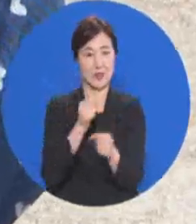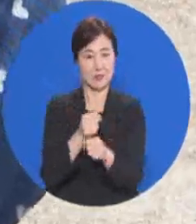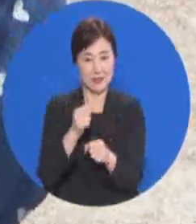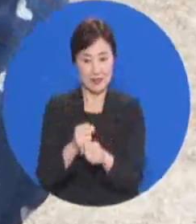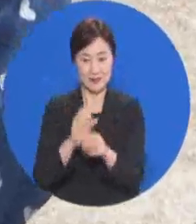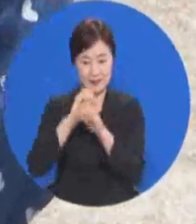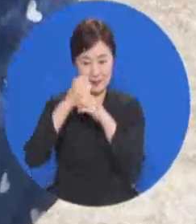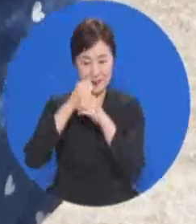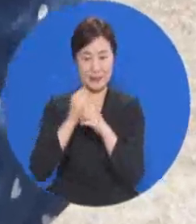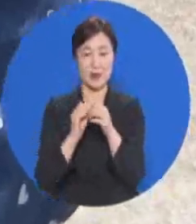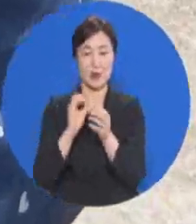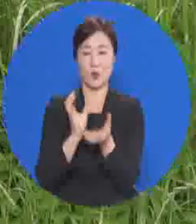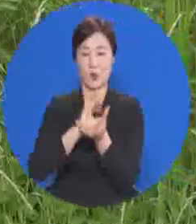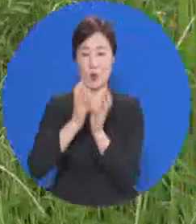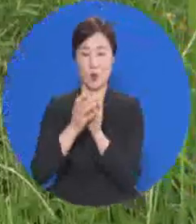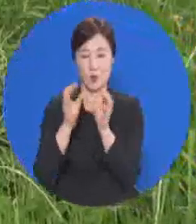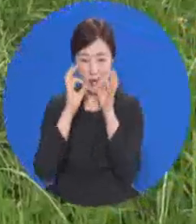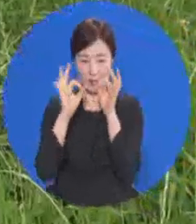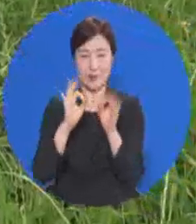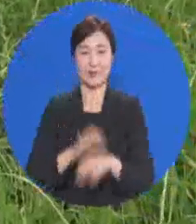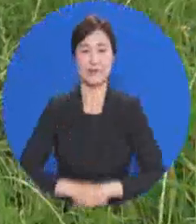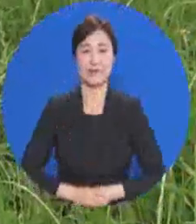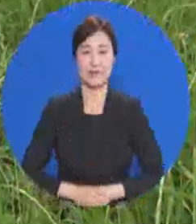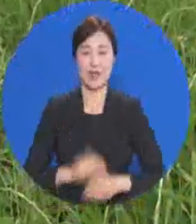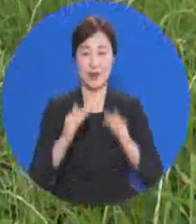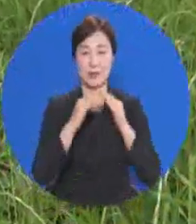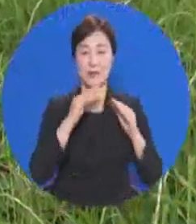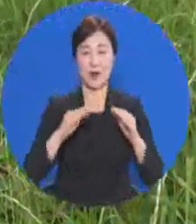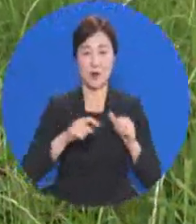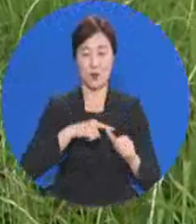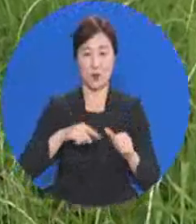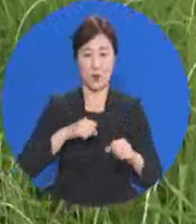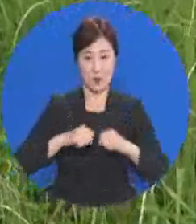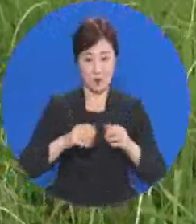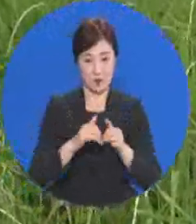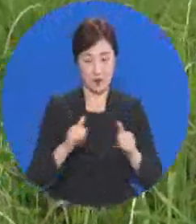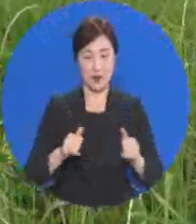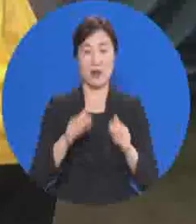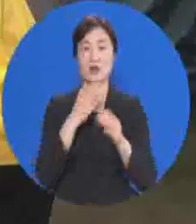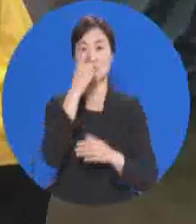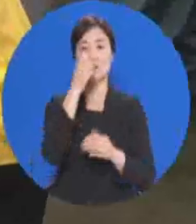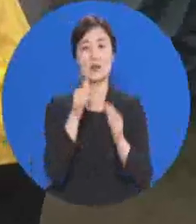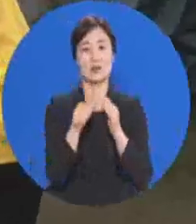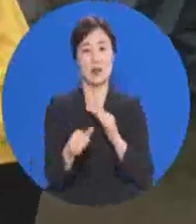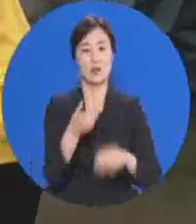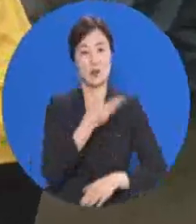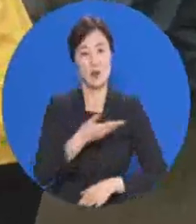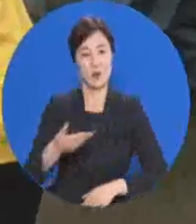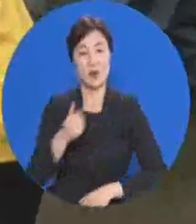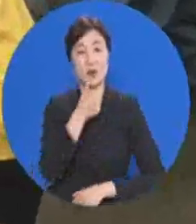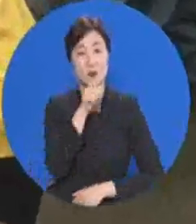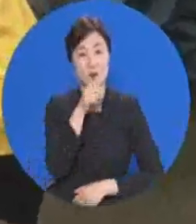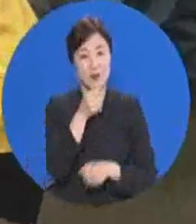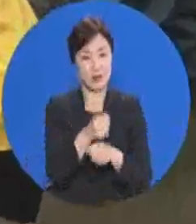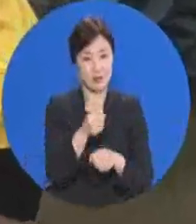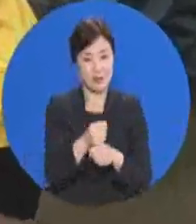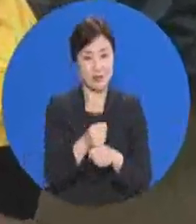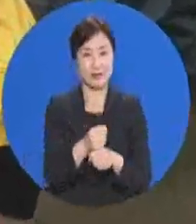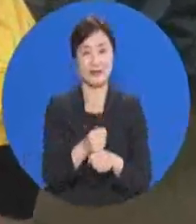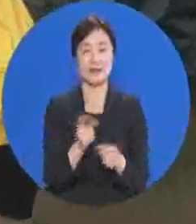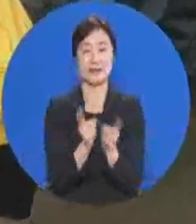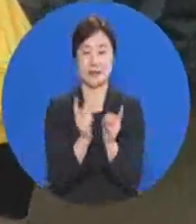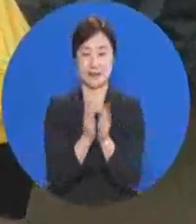구조도 들여다봅니다. 순천 마을교육활동가들이 순천의 대표 하천인 동천을 소개하기 위해 발로 뛰어